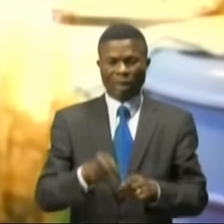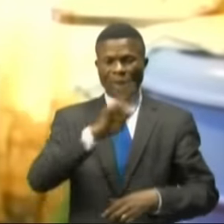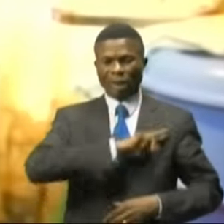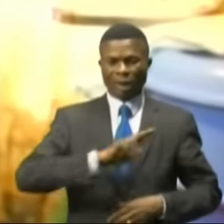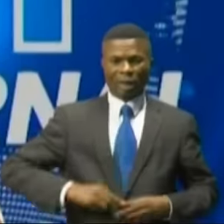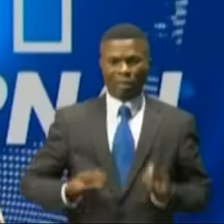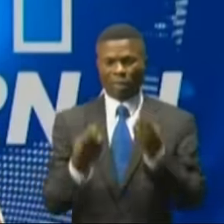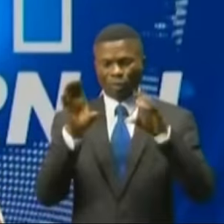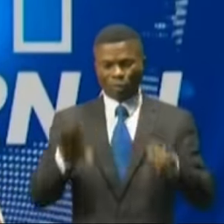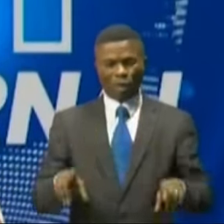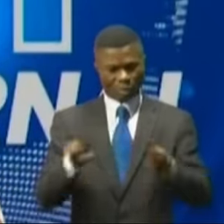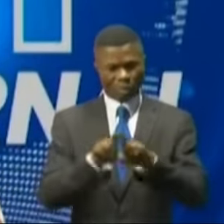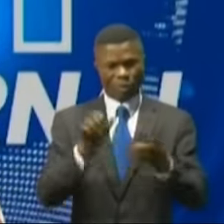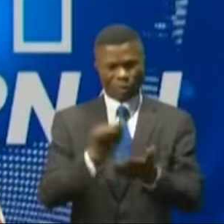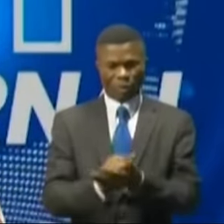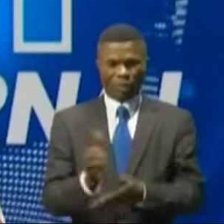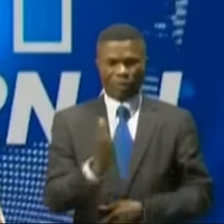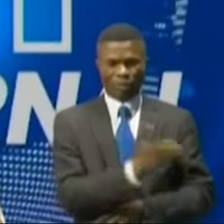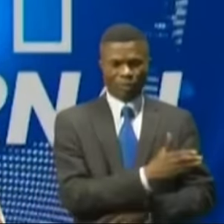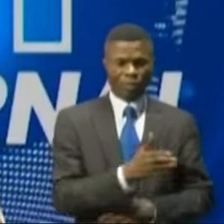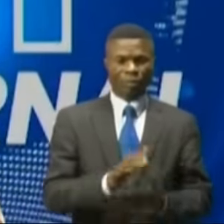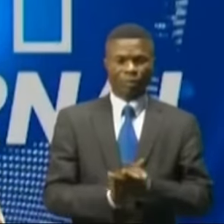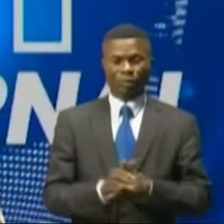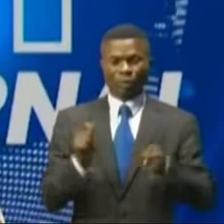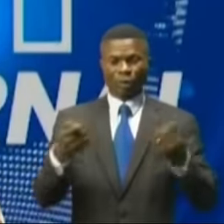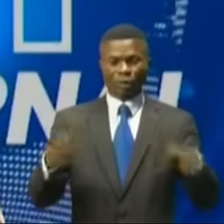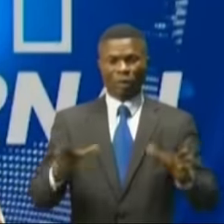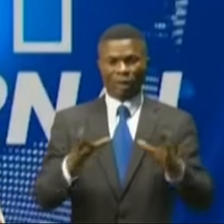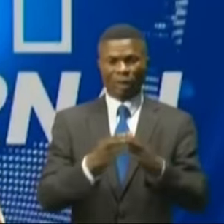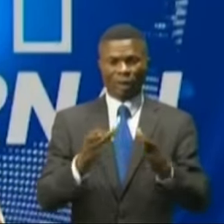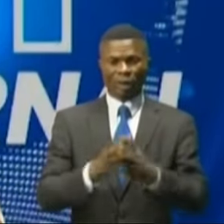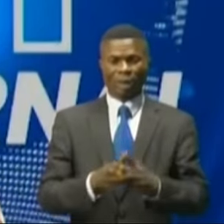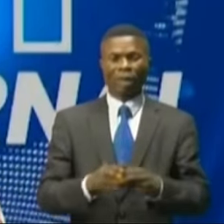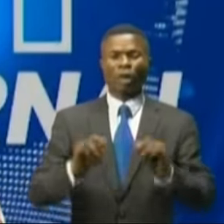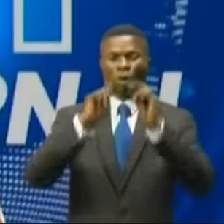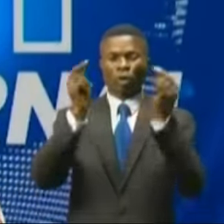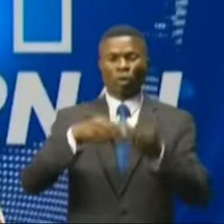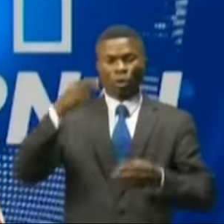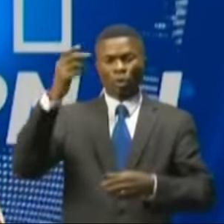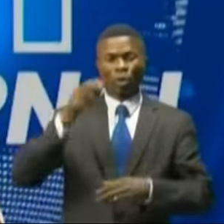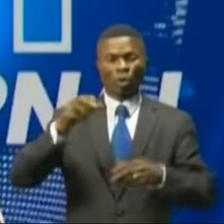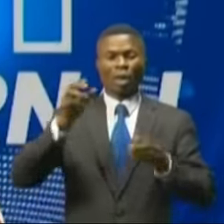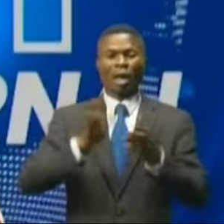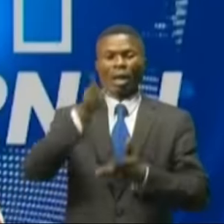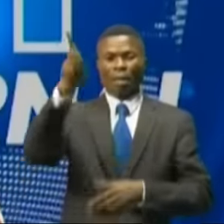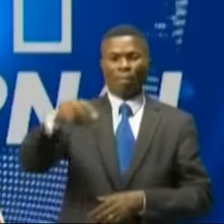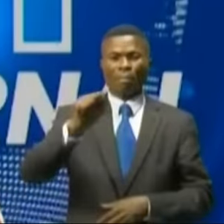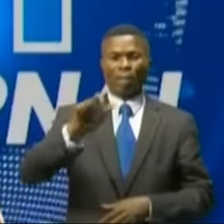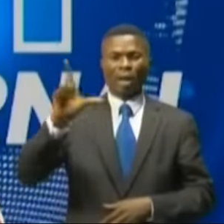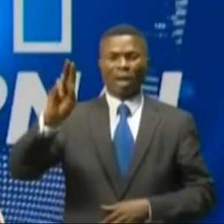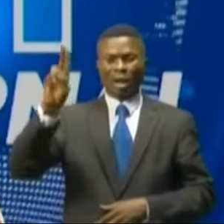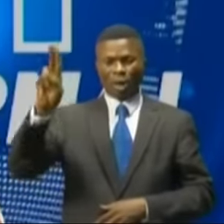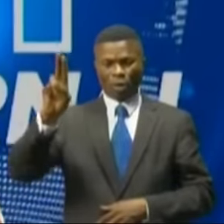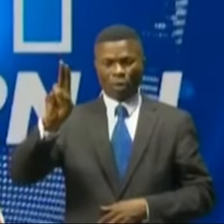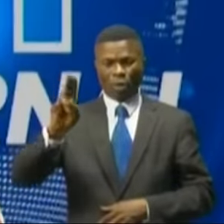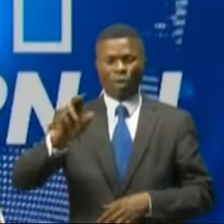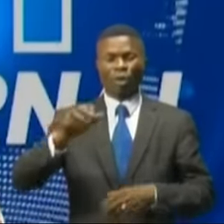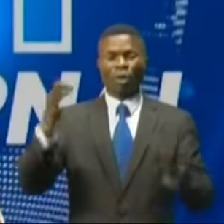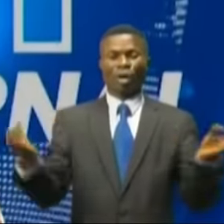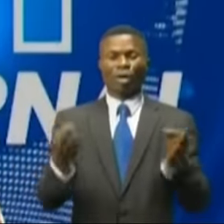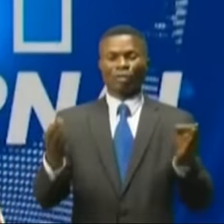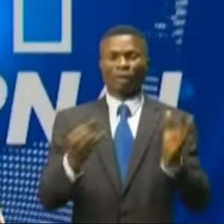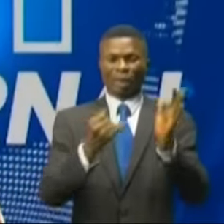RDC. Et nous allons boucler ce journal avec des nouvelles du parti Lumumbiste Unifié Palou, qui a commémoré ce